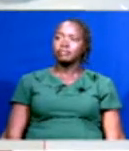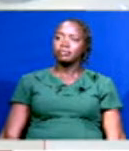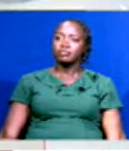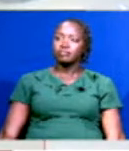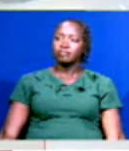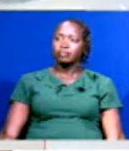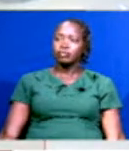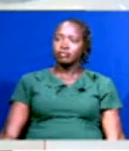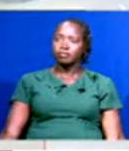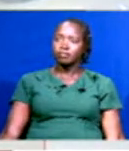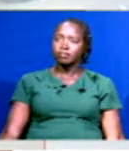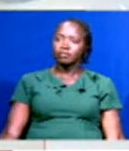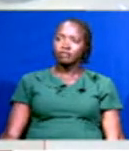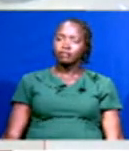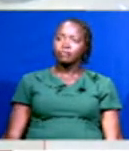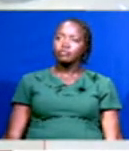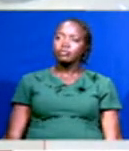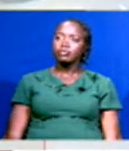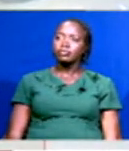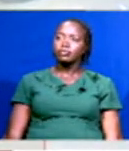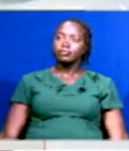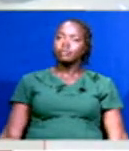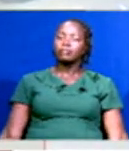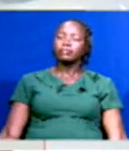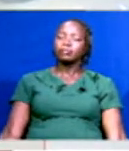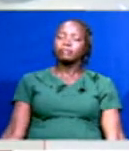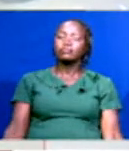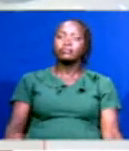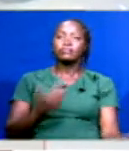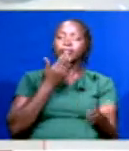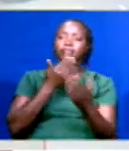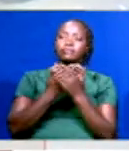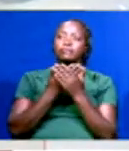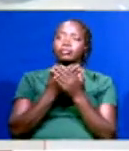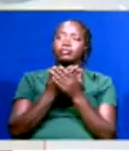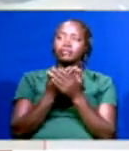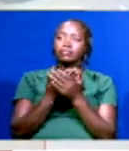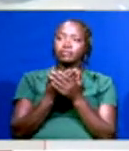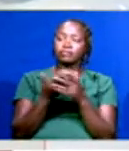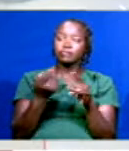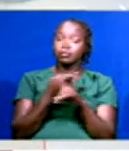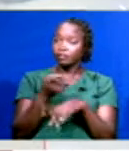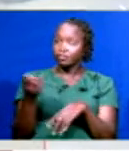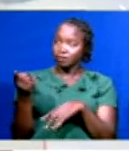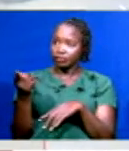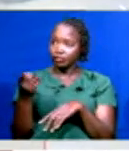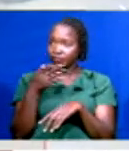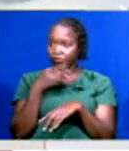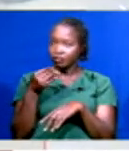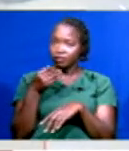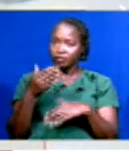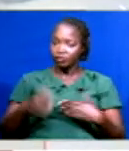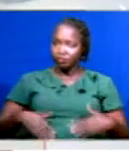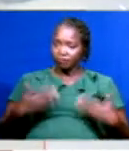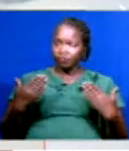Mimi ningetaka nimalizie hapo niseme tumeshukuru sana. Lakini nyinyi wanaume nimefurahi sana.